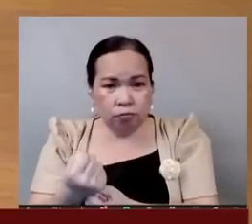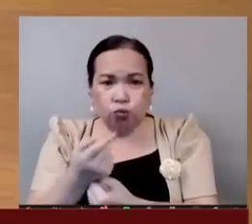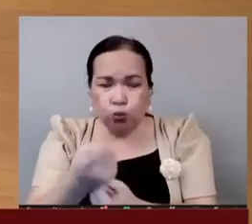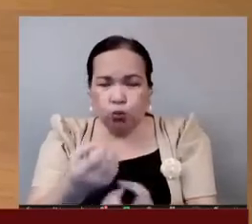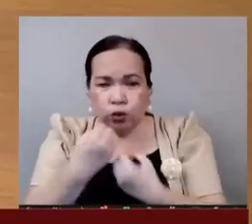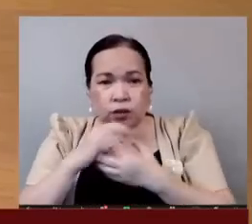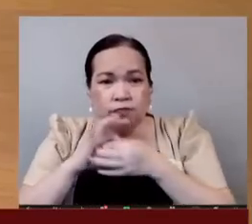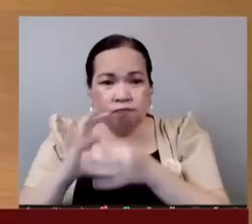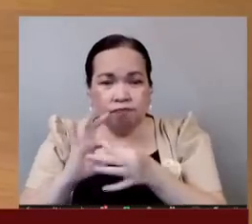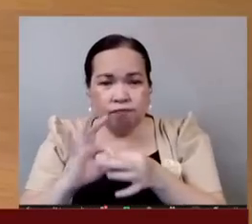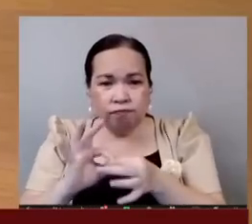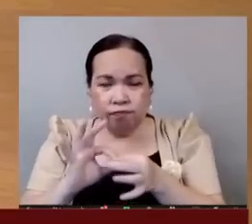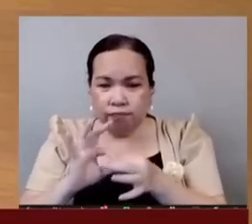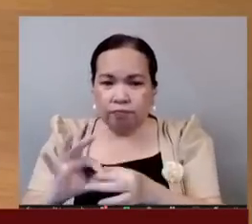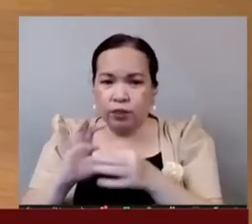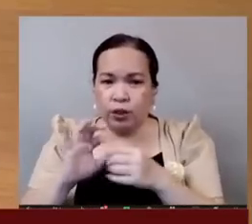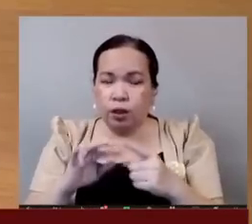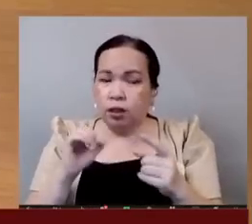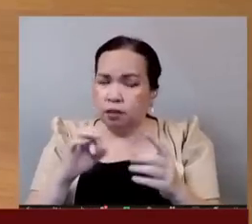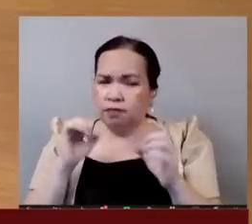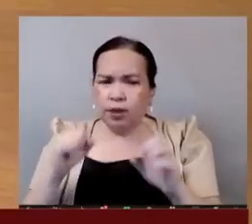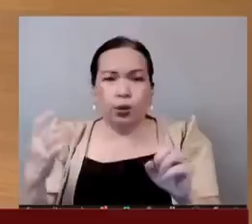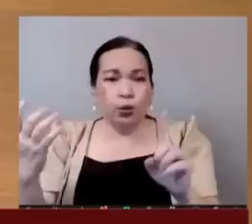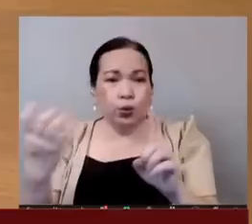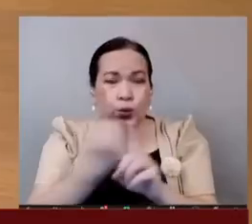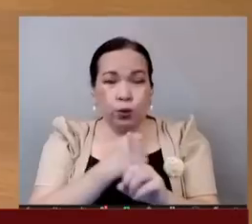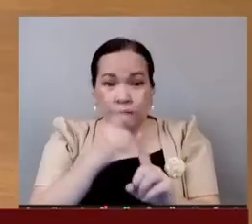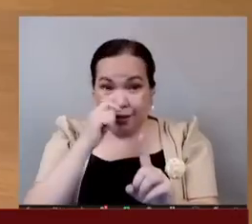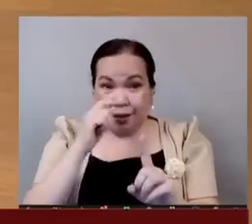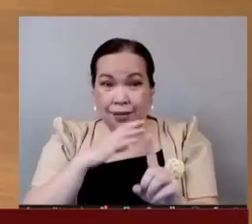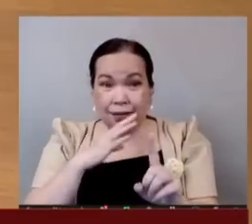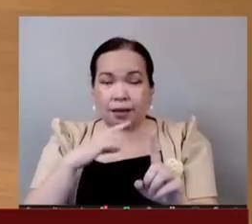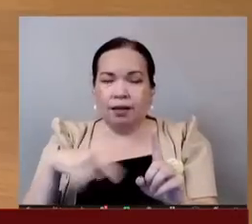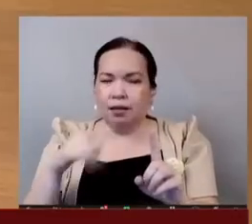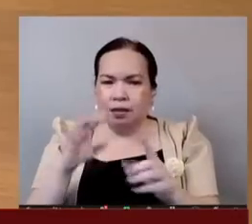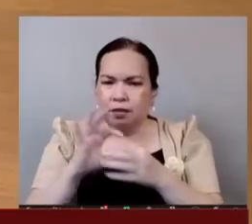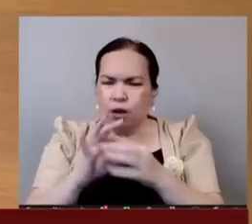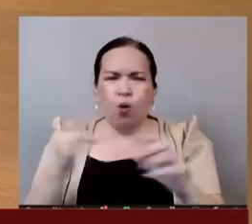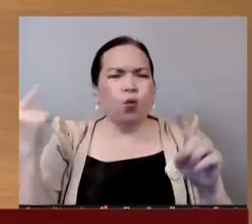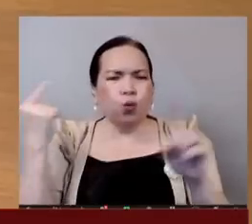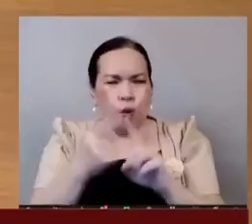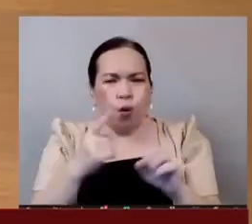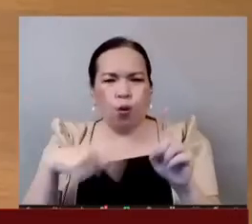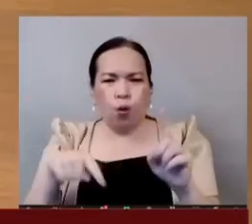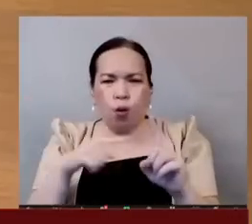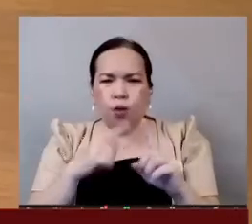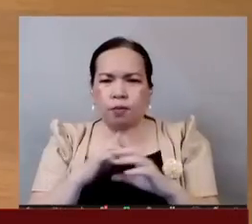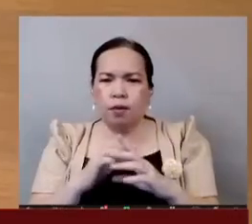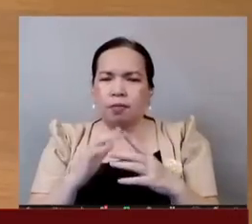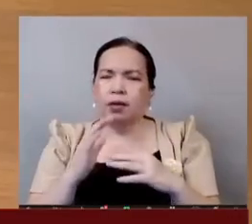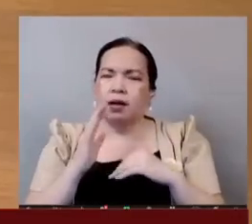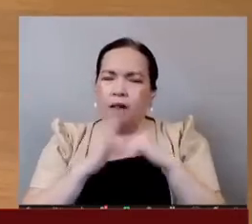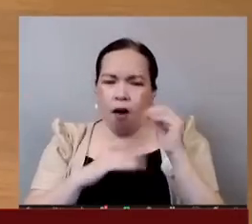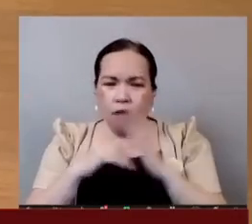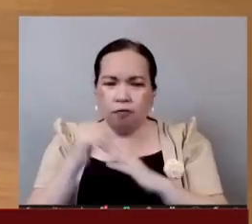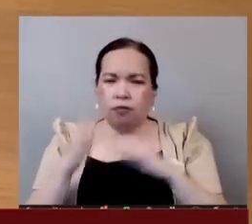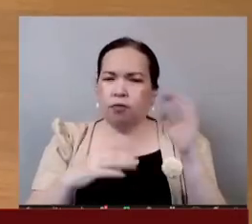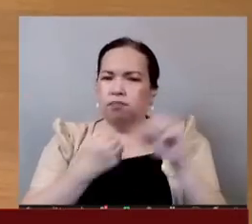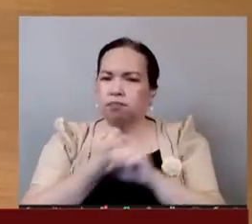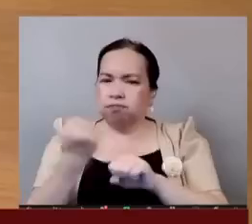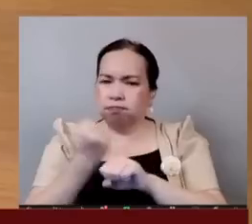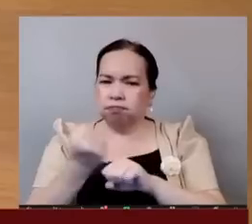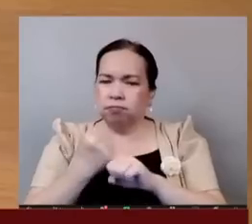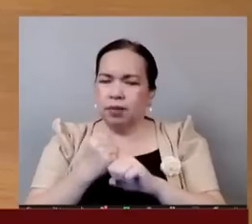ganitong paraan, makakamtan natin ang ating tanging hangarin, ang maginhawa, matatag at panatag na buhay para sa